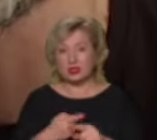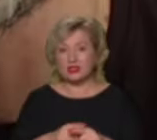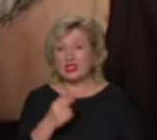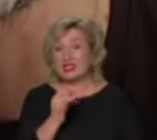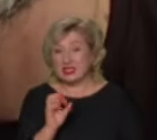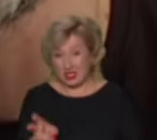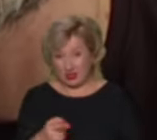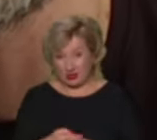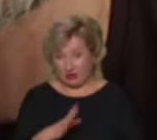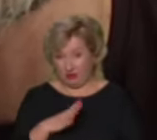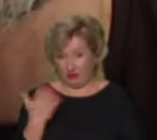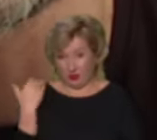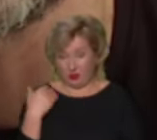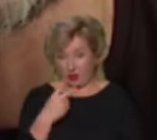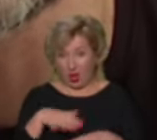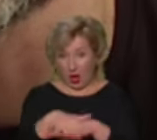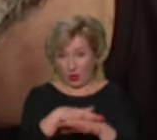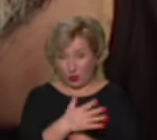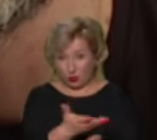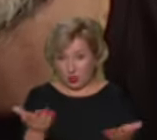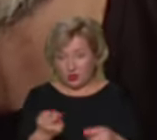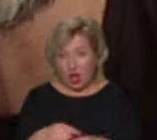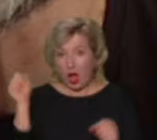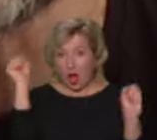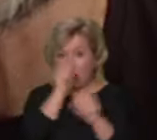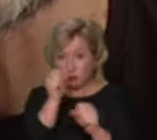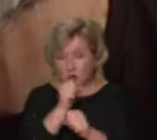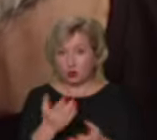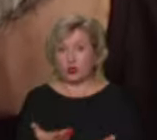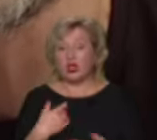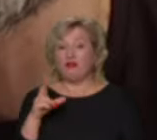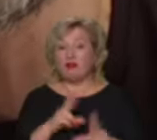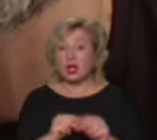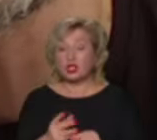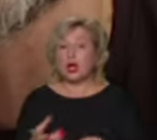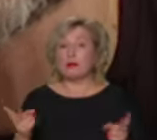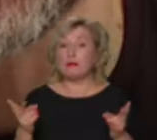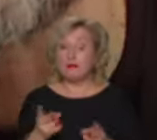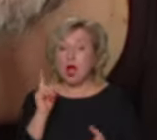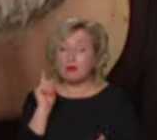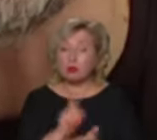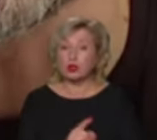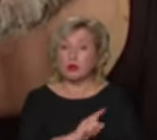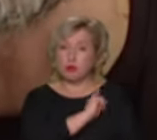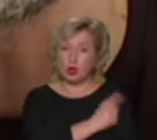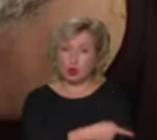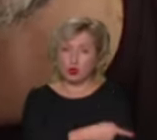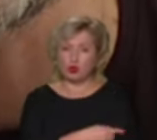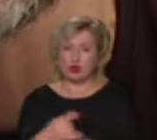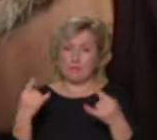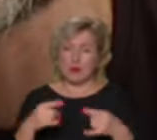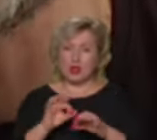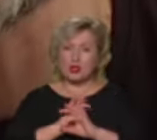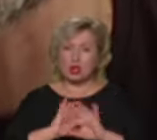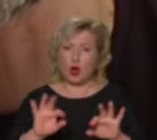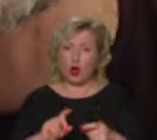який відбувався на людях, ну, це взагалі абсурд. Але я вважаю, що разом з цим має бути потужна медійна комунікація